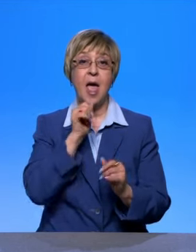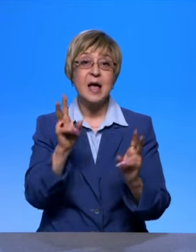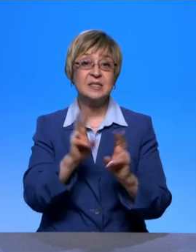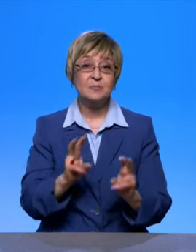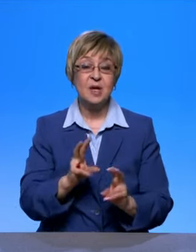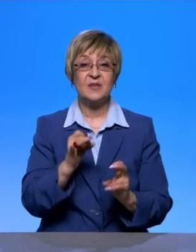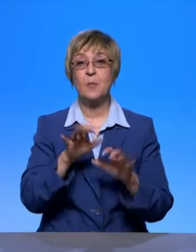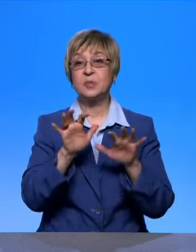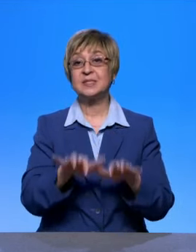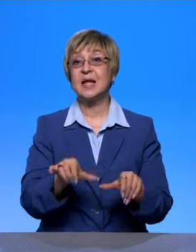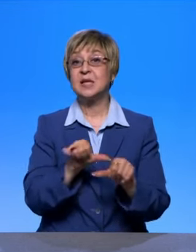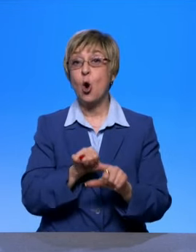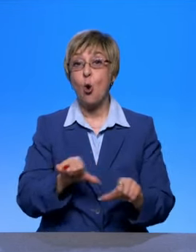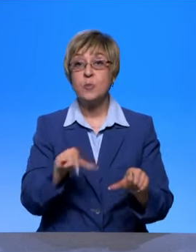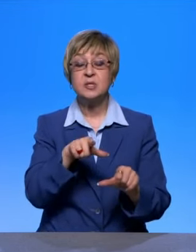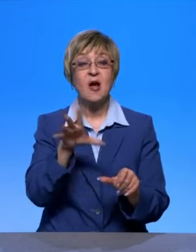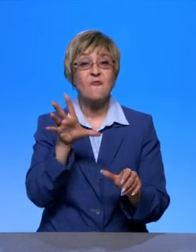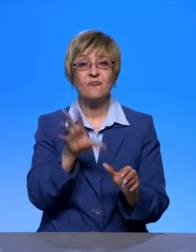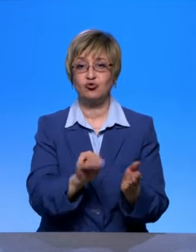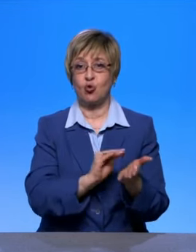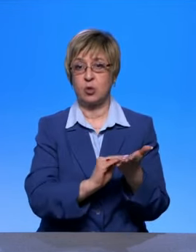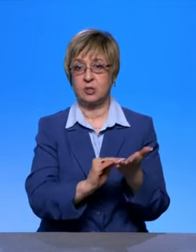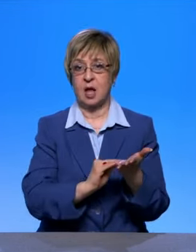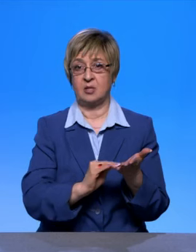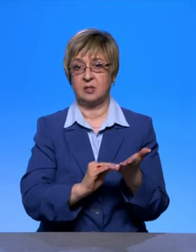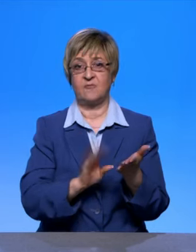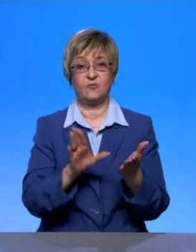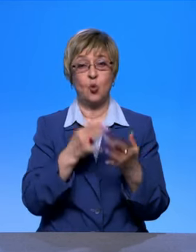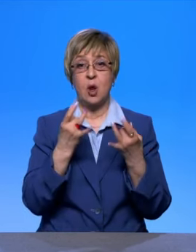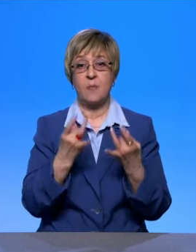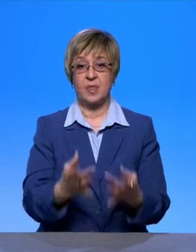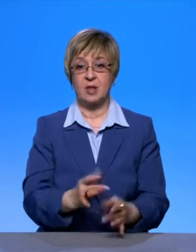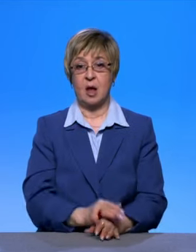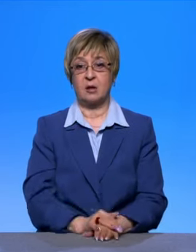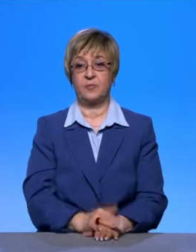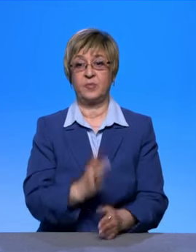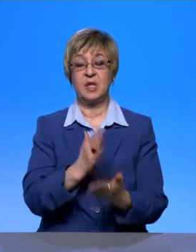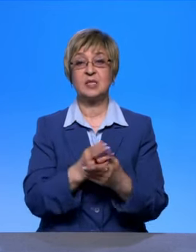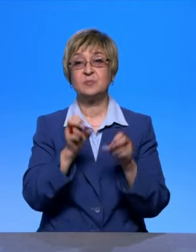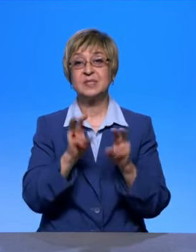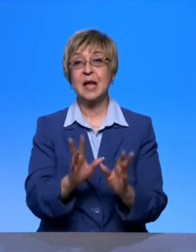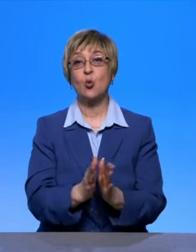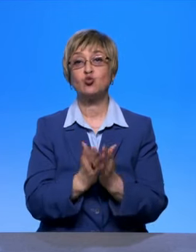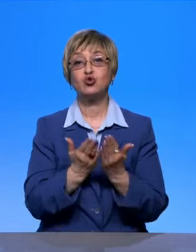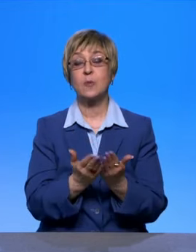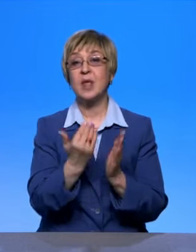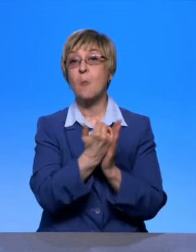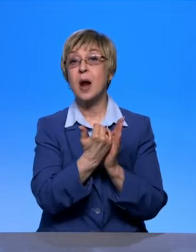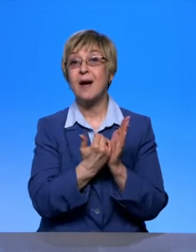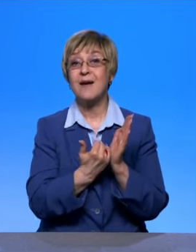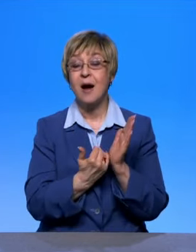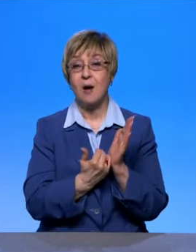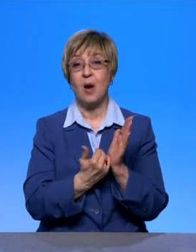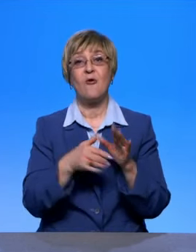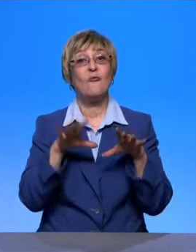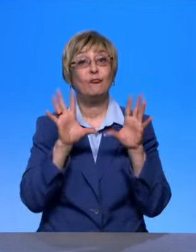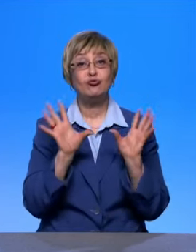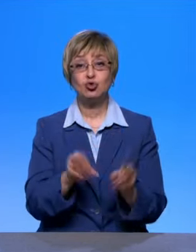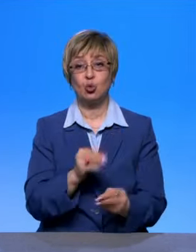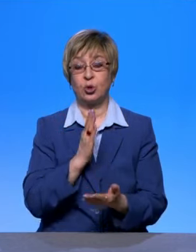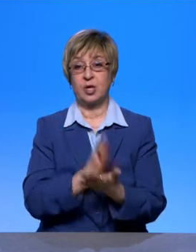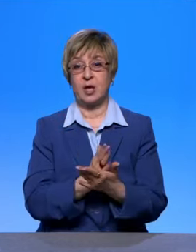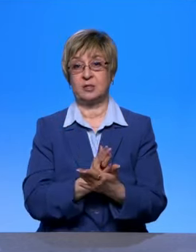комиссий, да? Там все сказано, все элементарно. Есть специальные учебные программы. Все вот есть. Посмотрите,